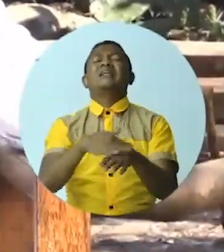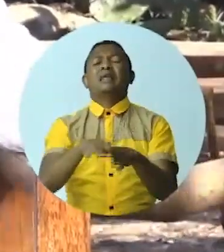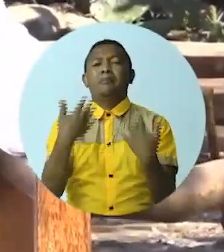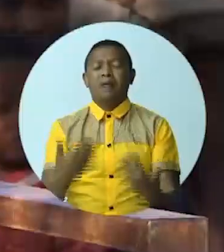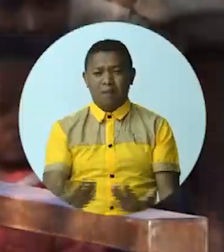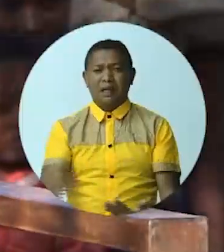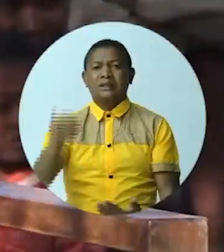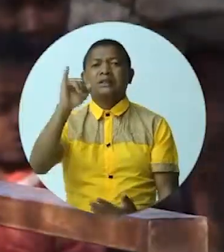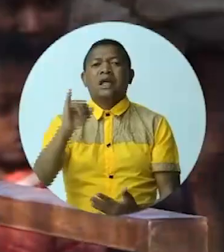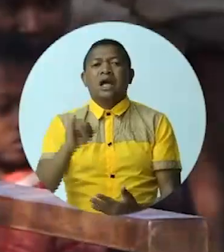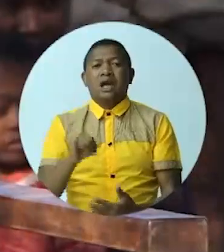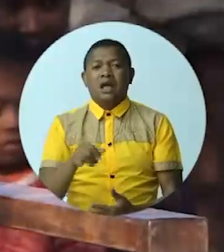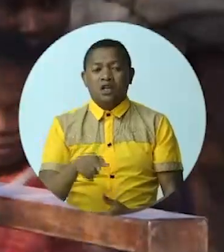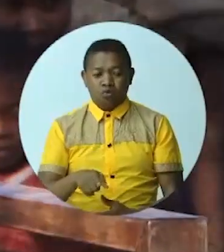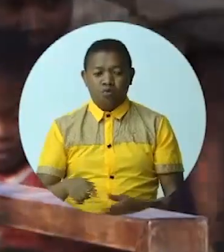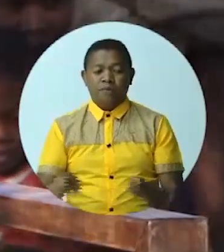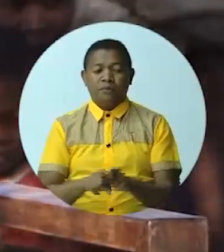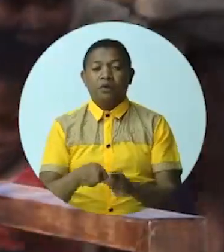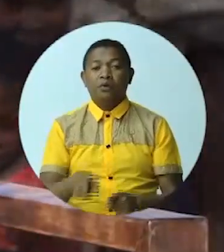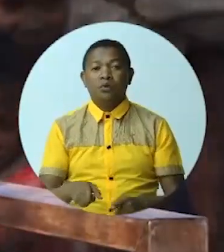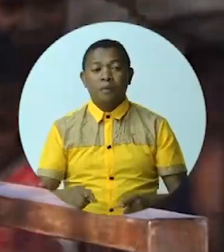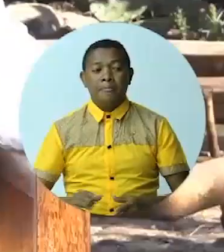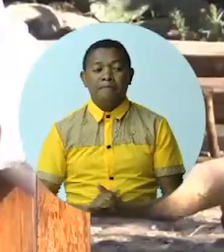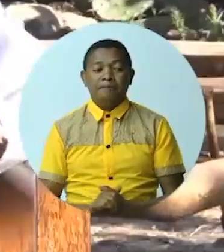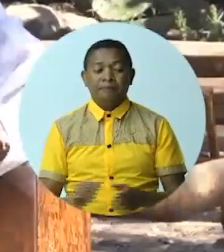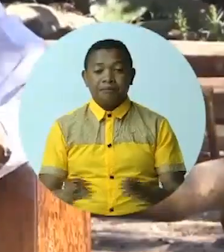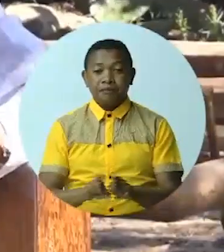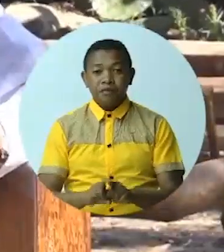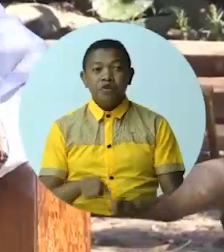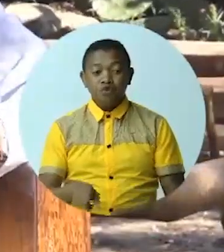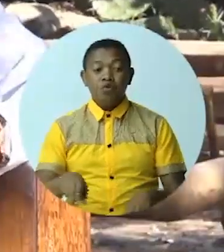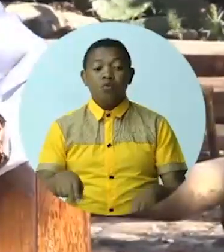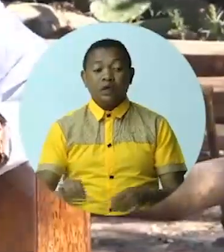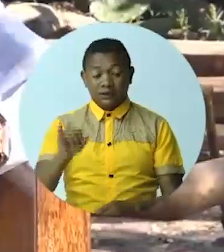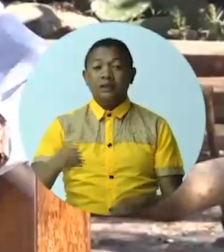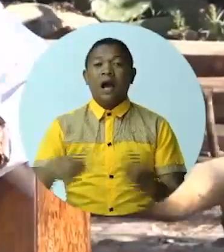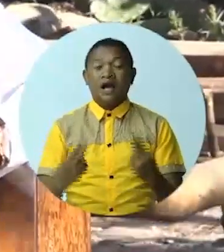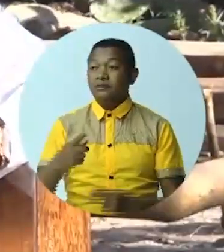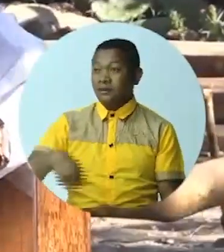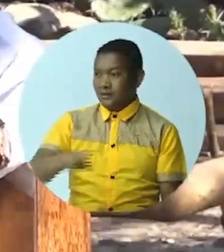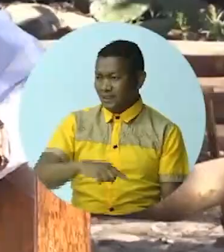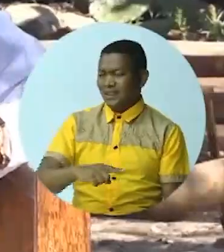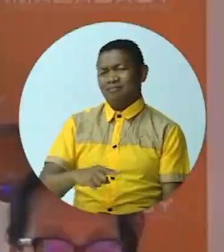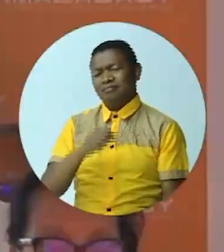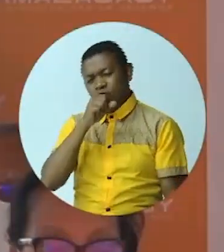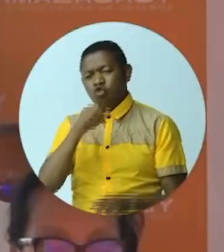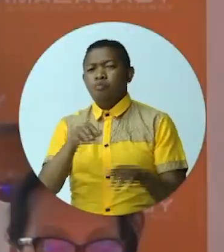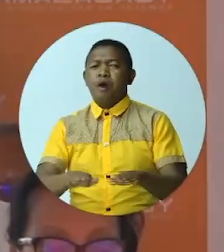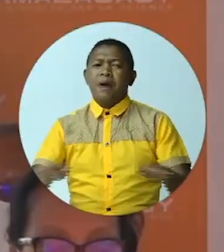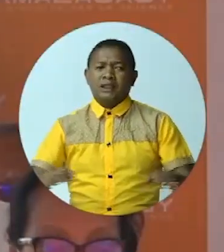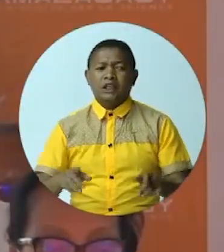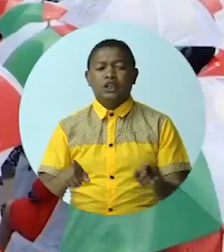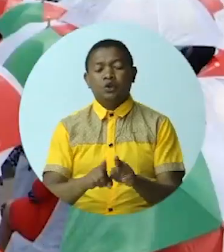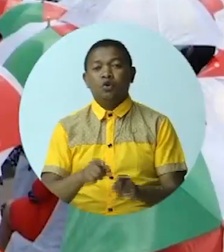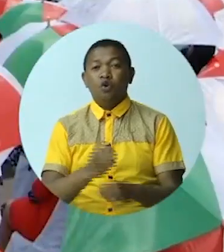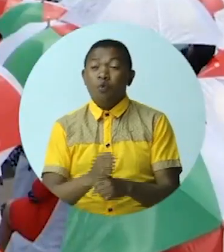alalan'ny zava-maniry a zay ananantsika, ary zay indrindra no natonga antsika nametraka ny fanamby hoe rehefa